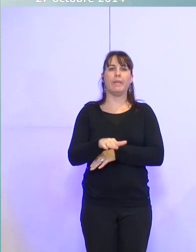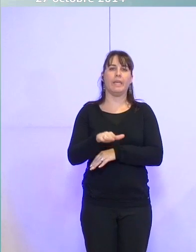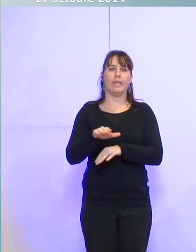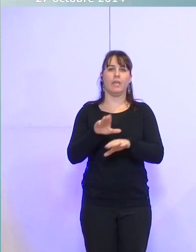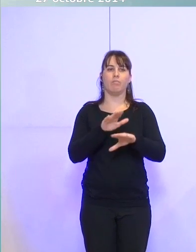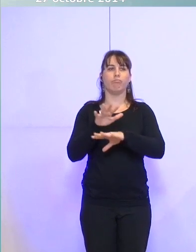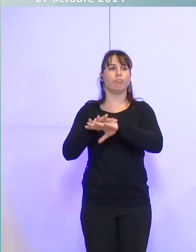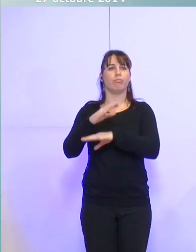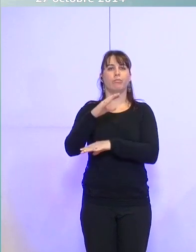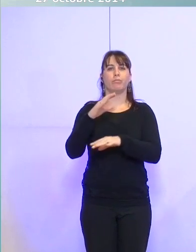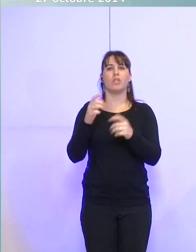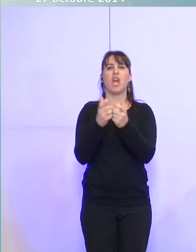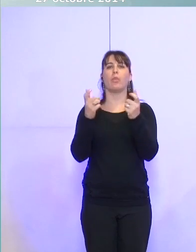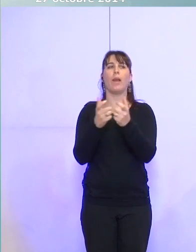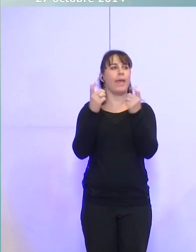Idem.